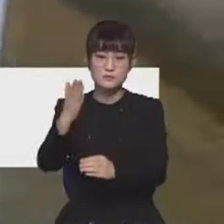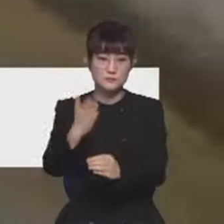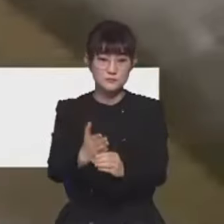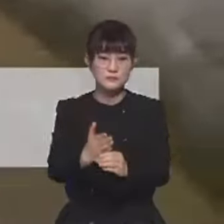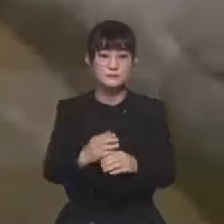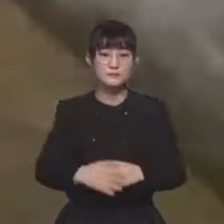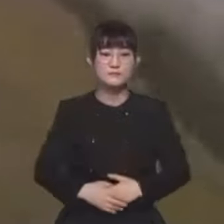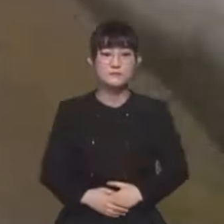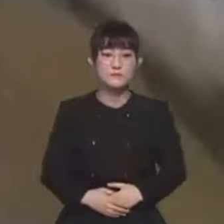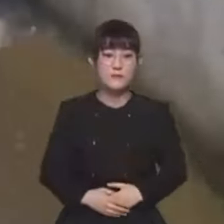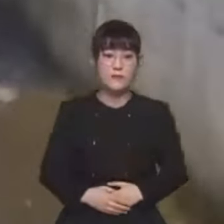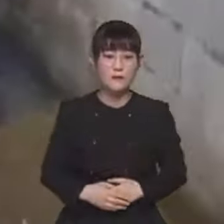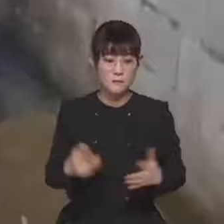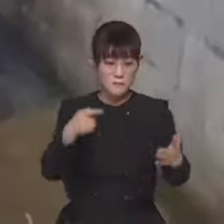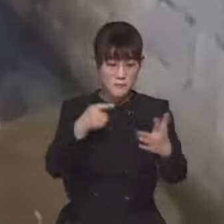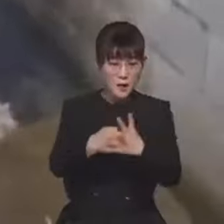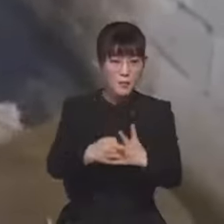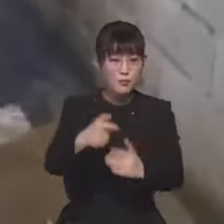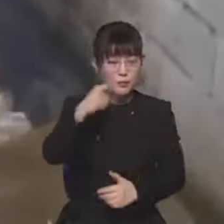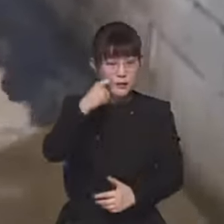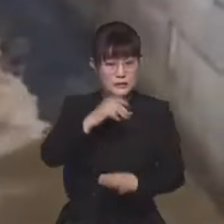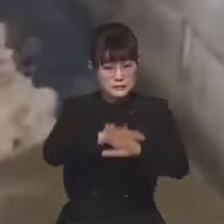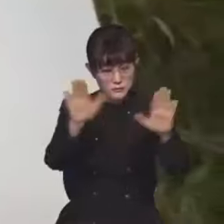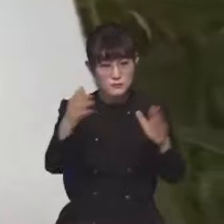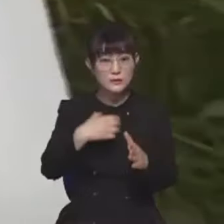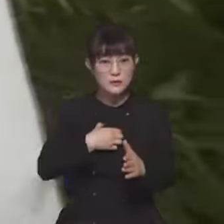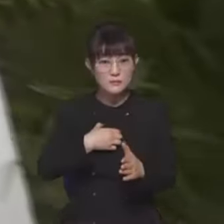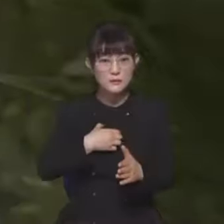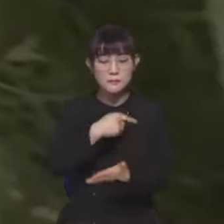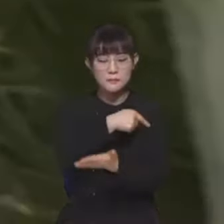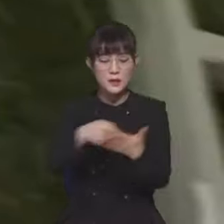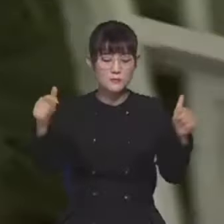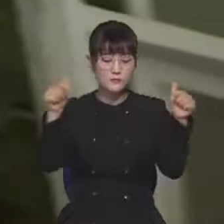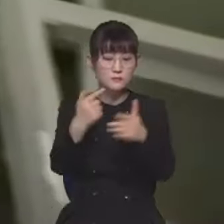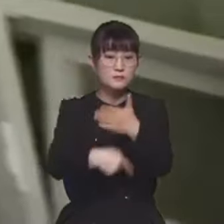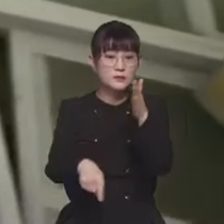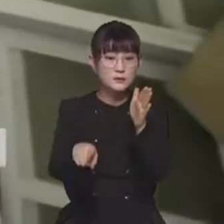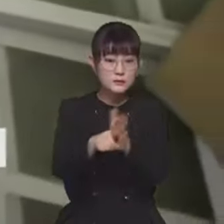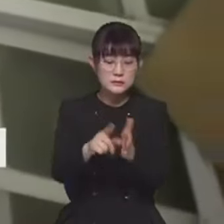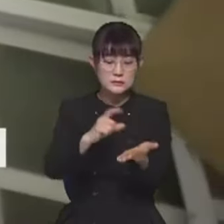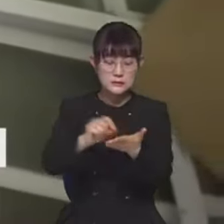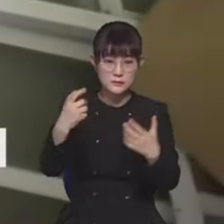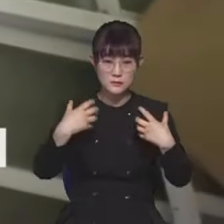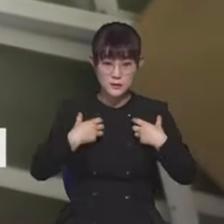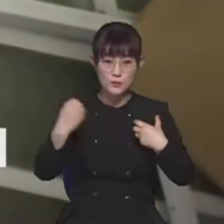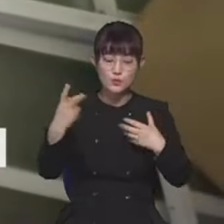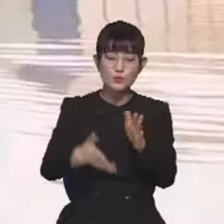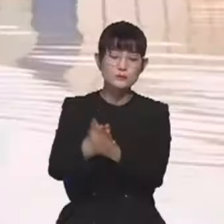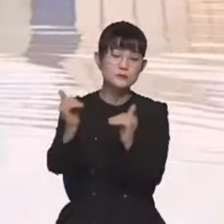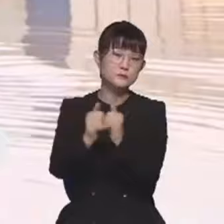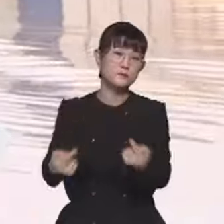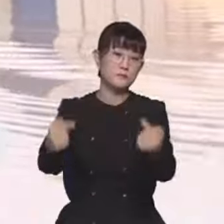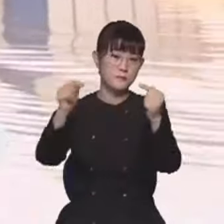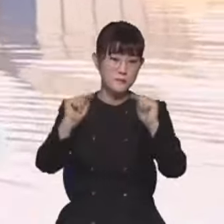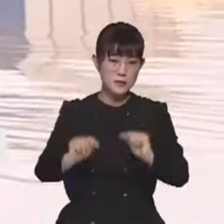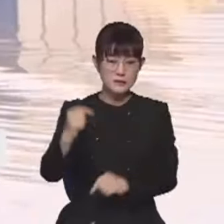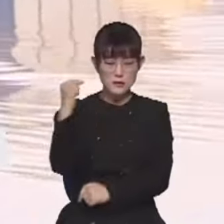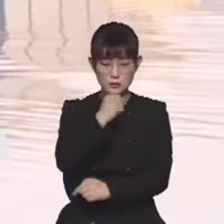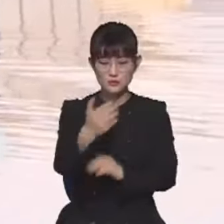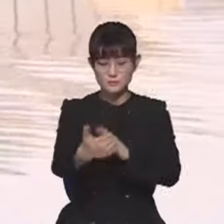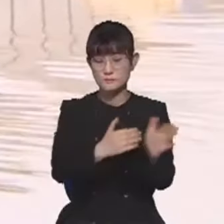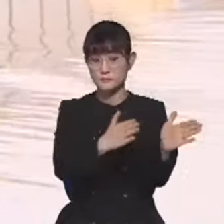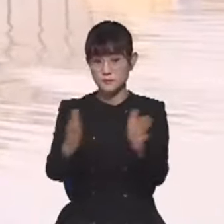있습니다 예측할 수 없는 기후위기에 피해를 최소화하기 위해서는 지자체뿐만 아니라 시민들도 동참하는 철저한